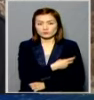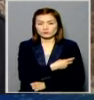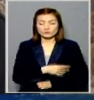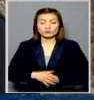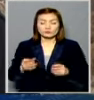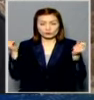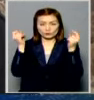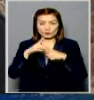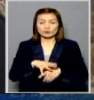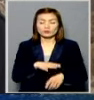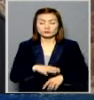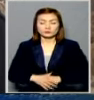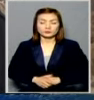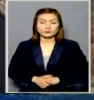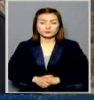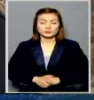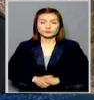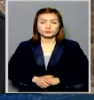анықтағандай, жалпы